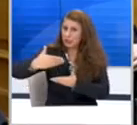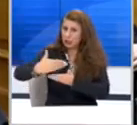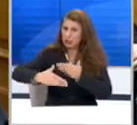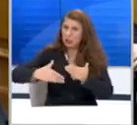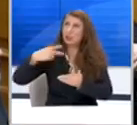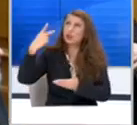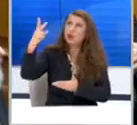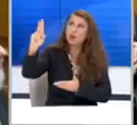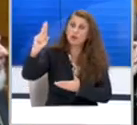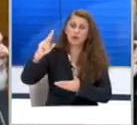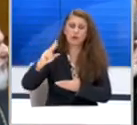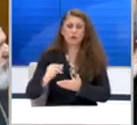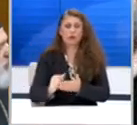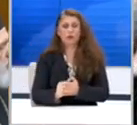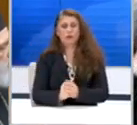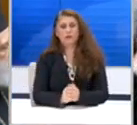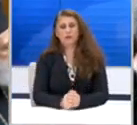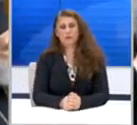την